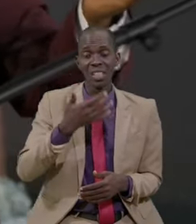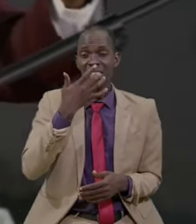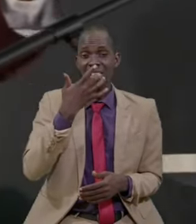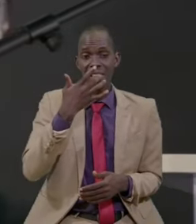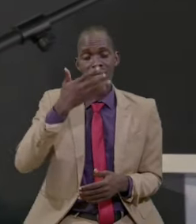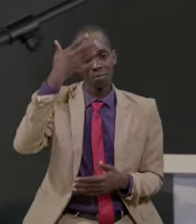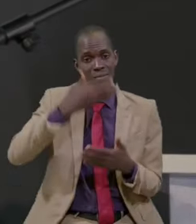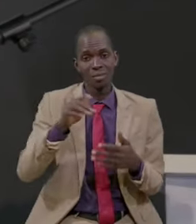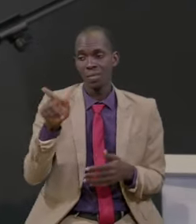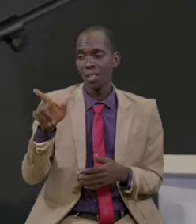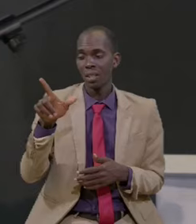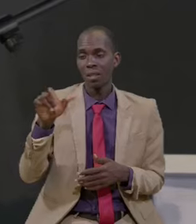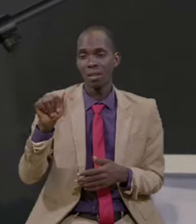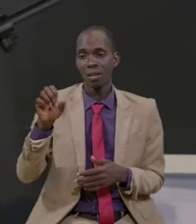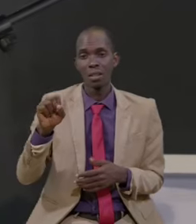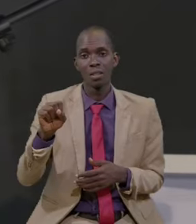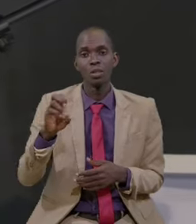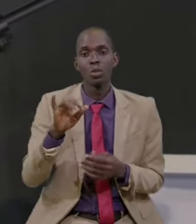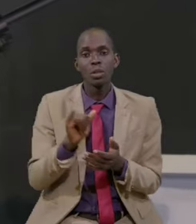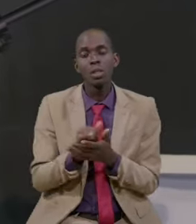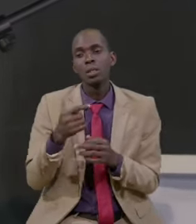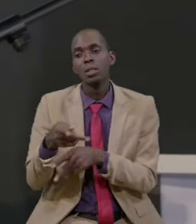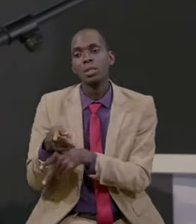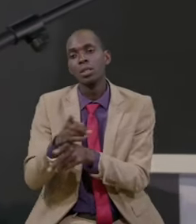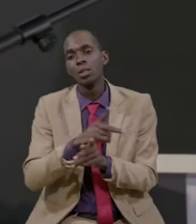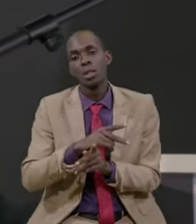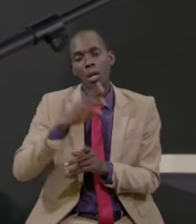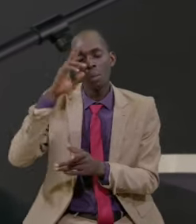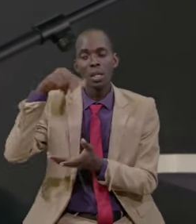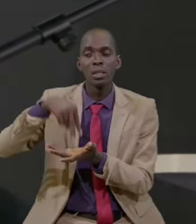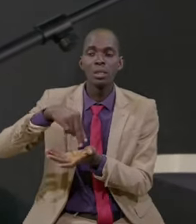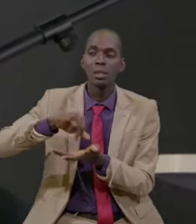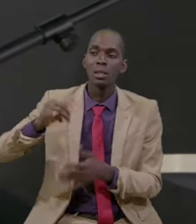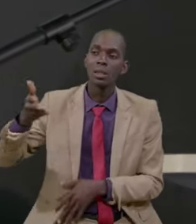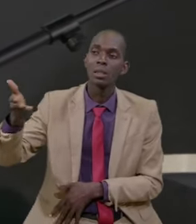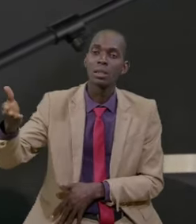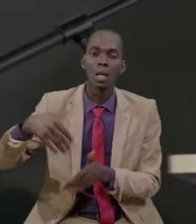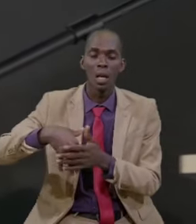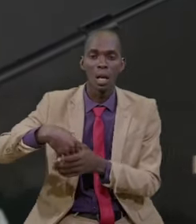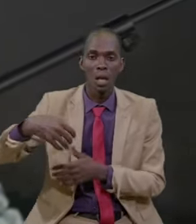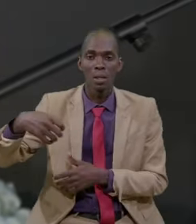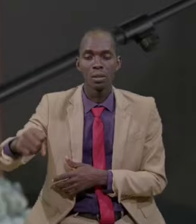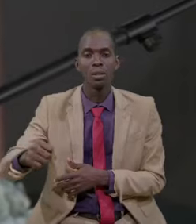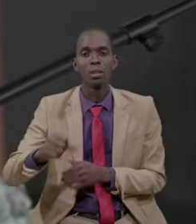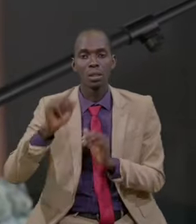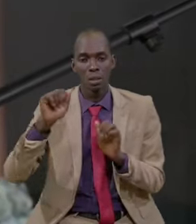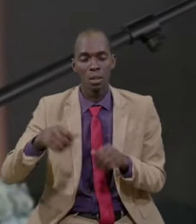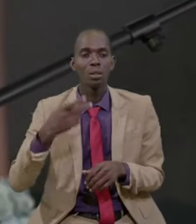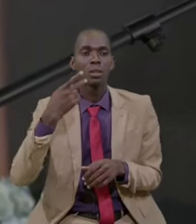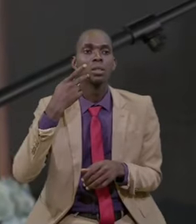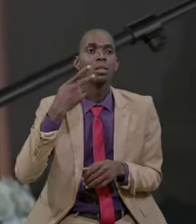que l'agent de sécurité qui est debout là-bas, hors de la salle de conseil, peut voir